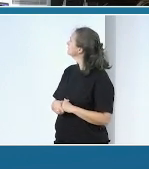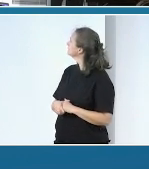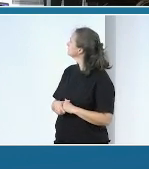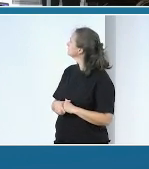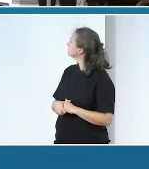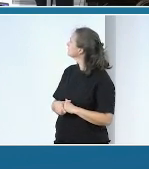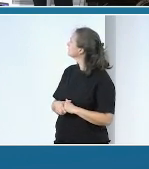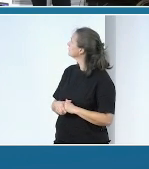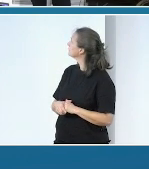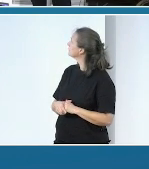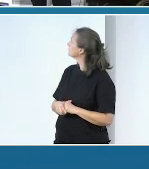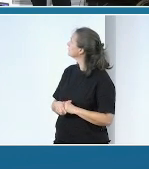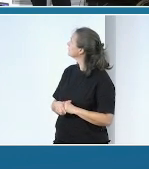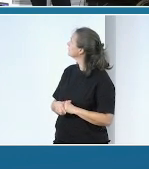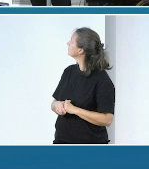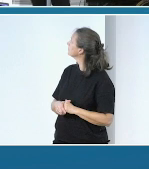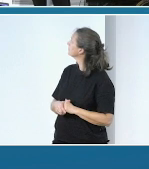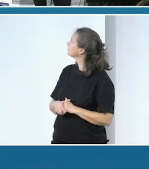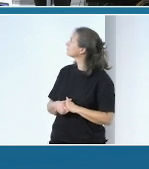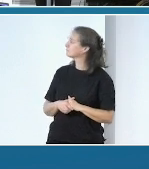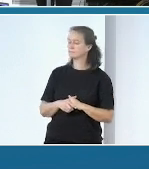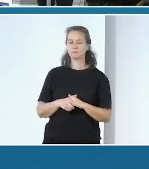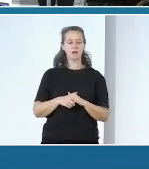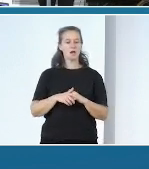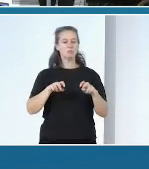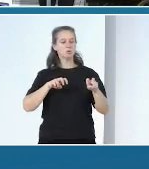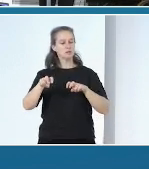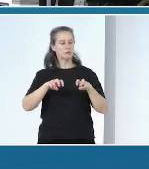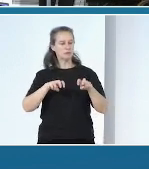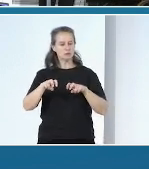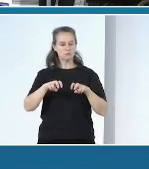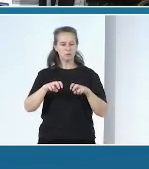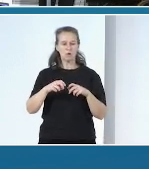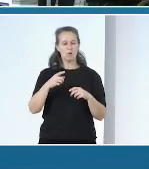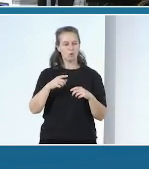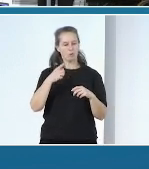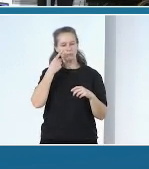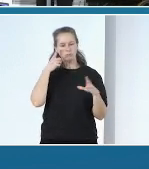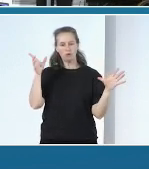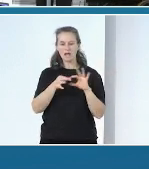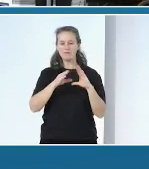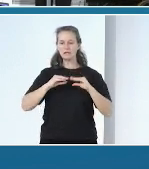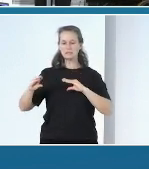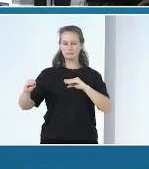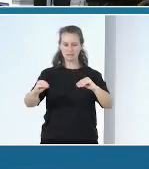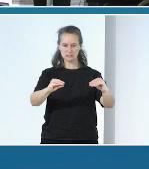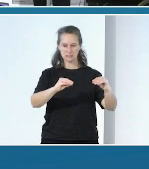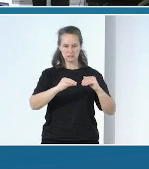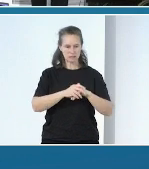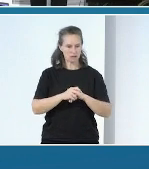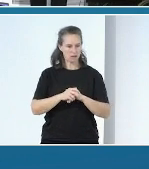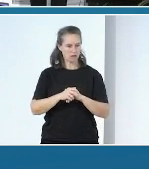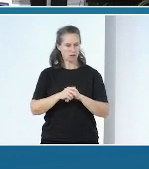Donc, on va voir les déplacements. On va aborder l'espace, les